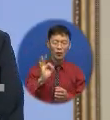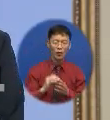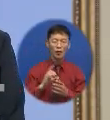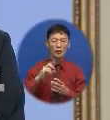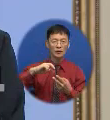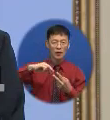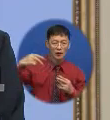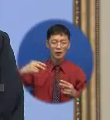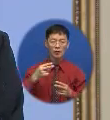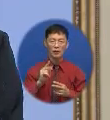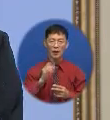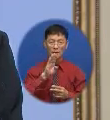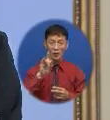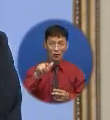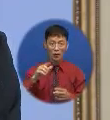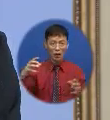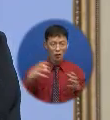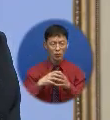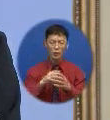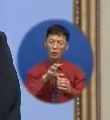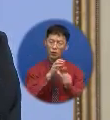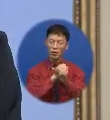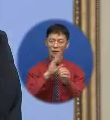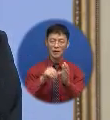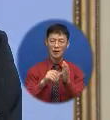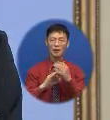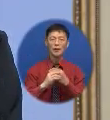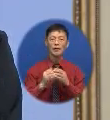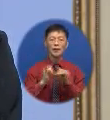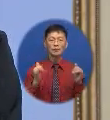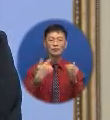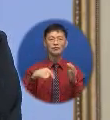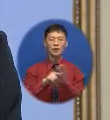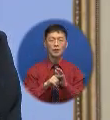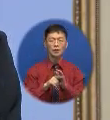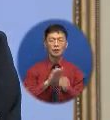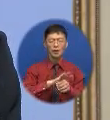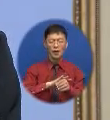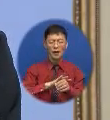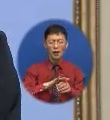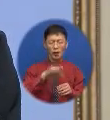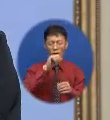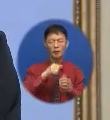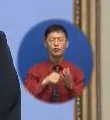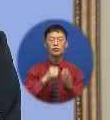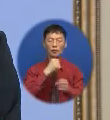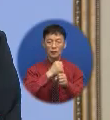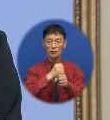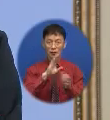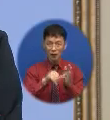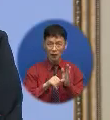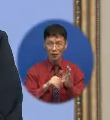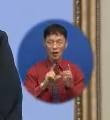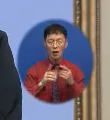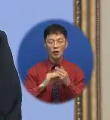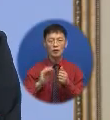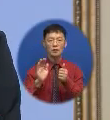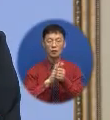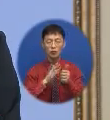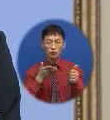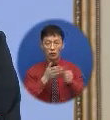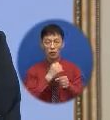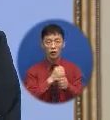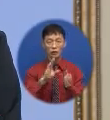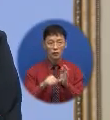뭐 DNA, 단백질 이런 것들을 이용해서 인류를 위해서 아주 유용하게 물질을 생산한다든가 아니면